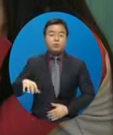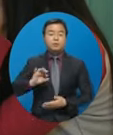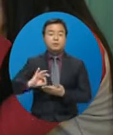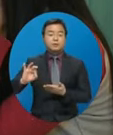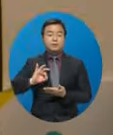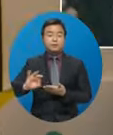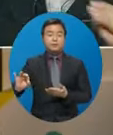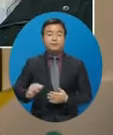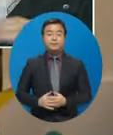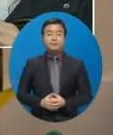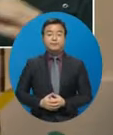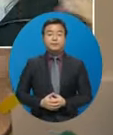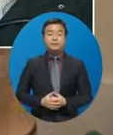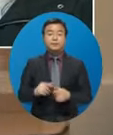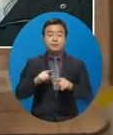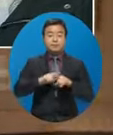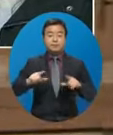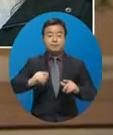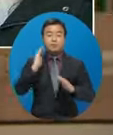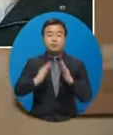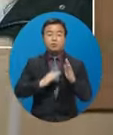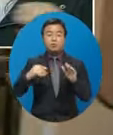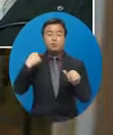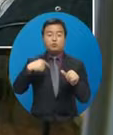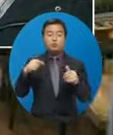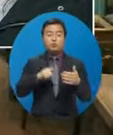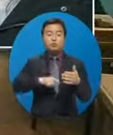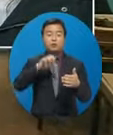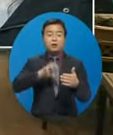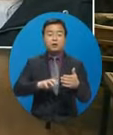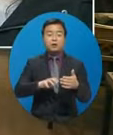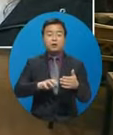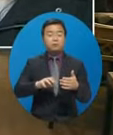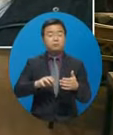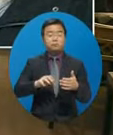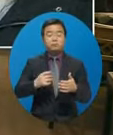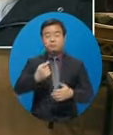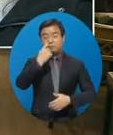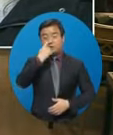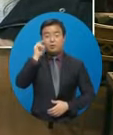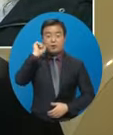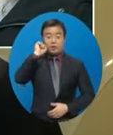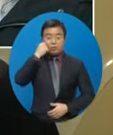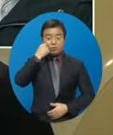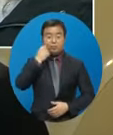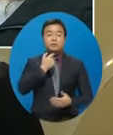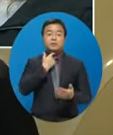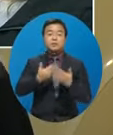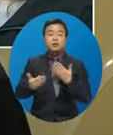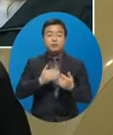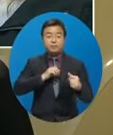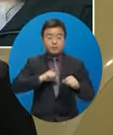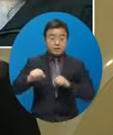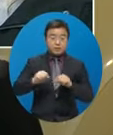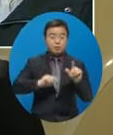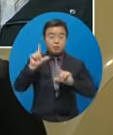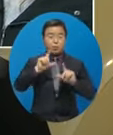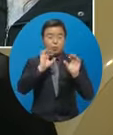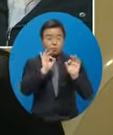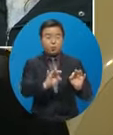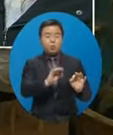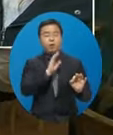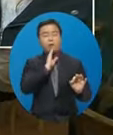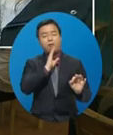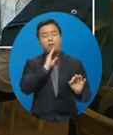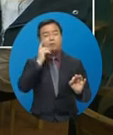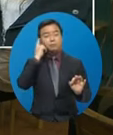있습니다. 일반 공교육에서는 알지 못하는 다양한 체험 활동을 하는 아이들의 모습을 보면서